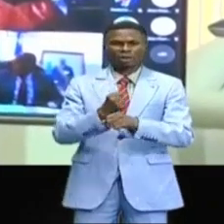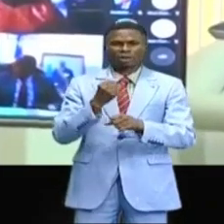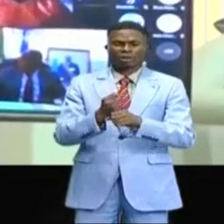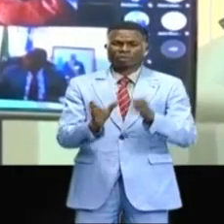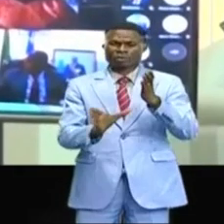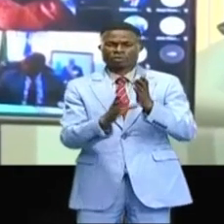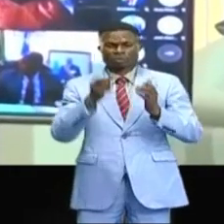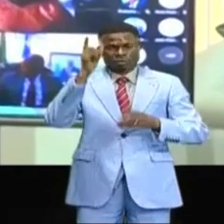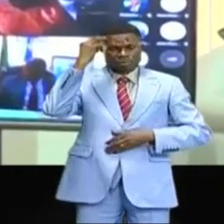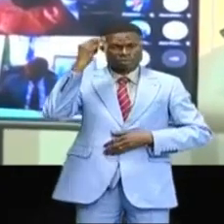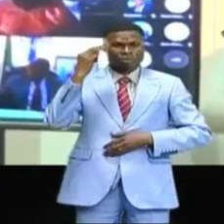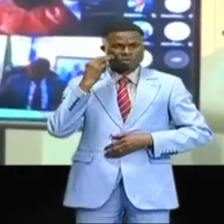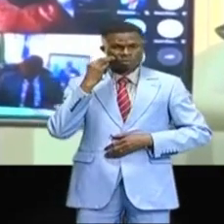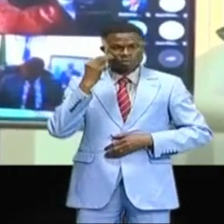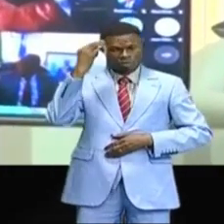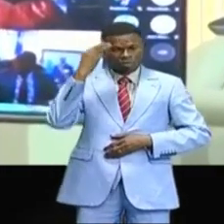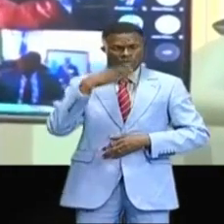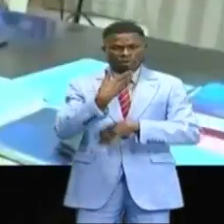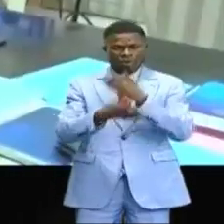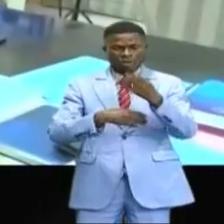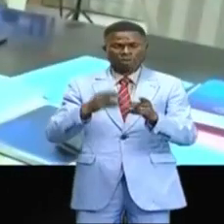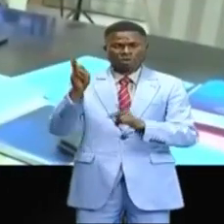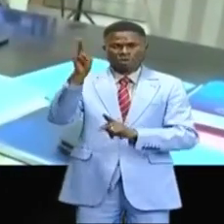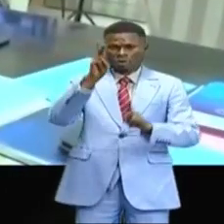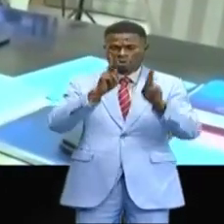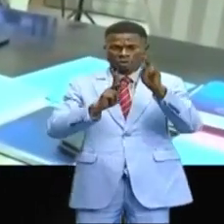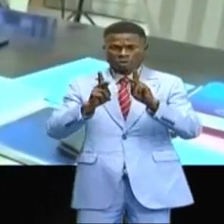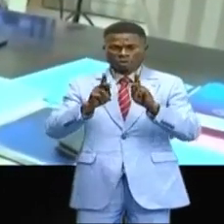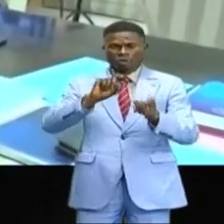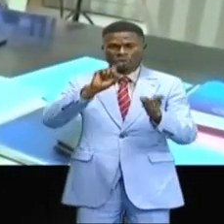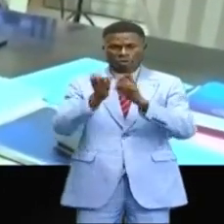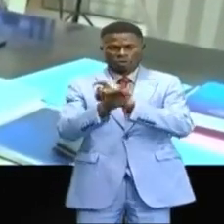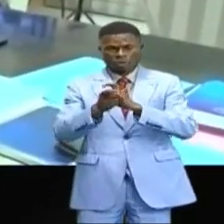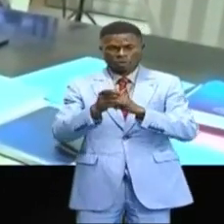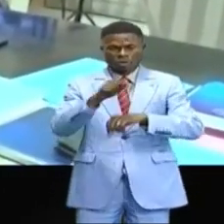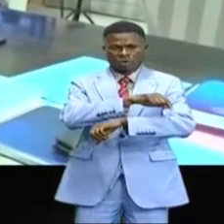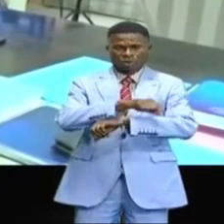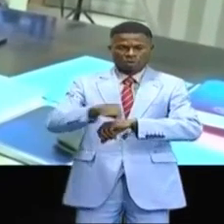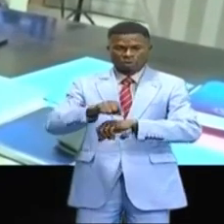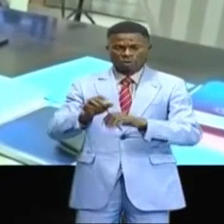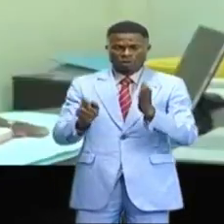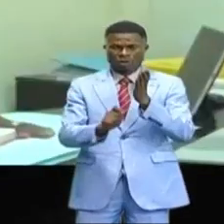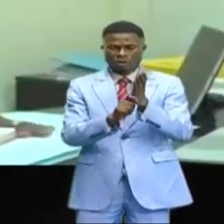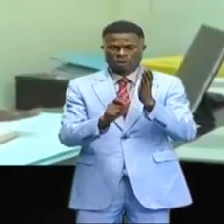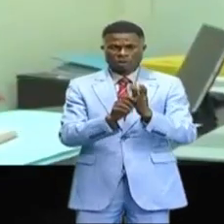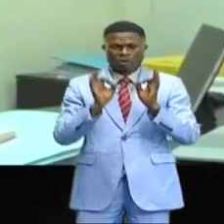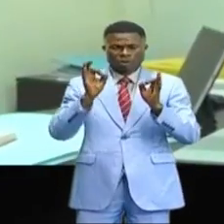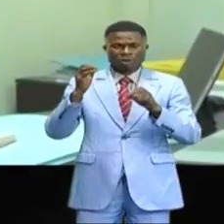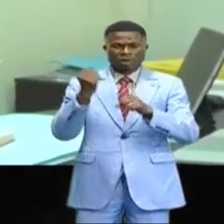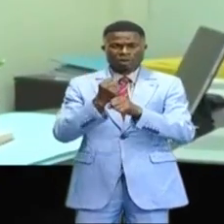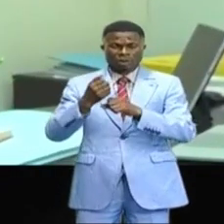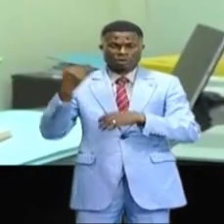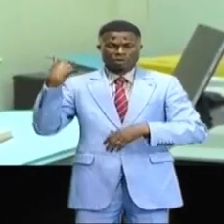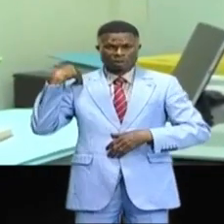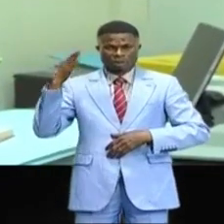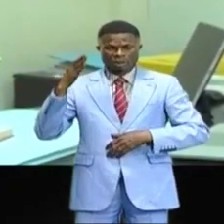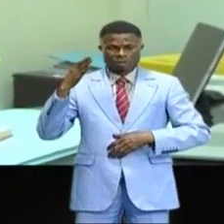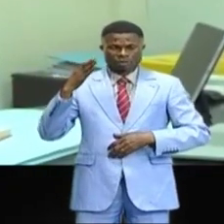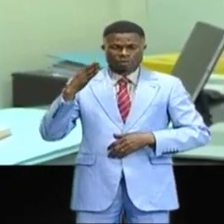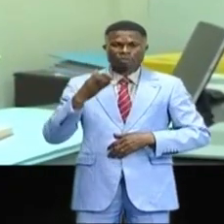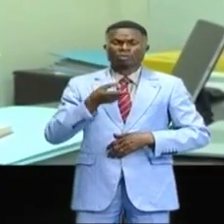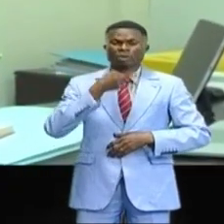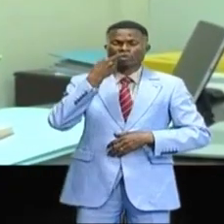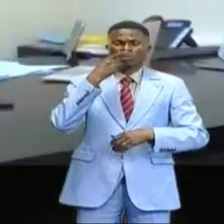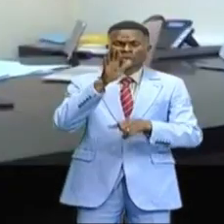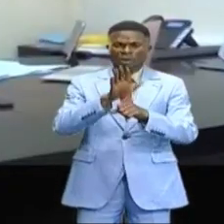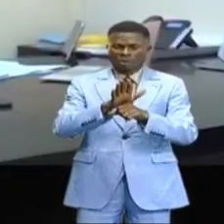ministre, ministre de la fonction publique, modernisation de l'administration et innovation du service public, a par ailleurs mis un